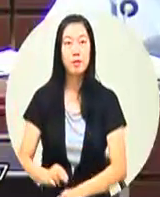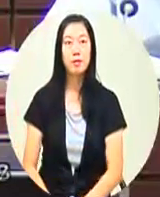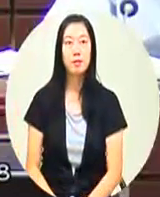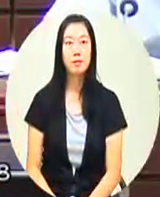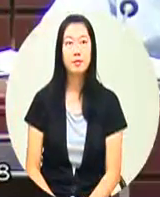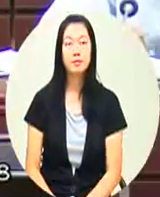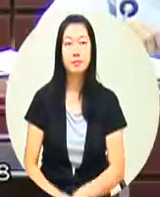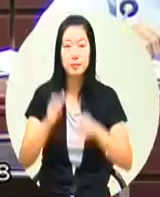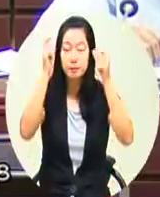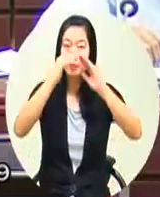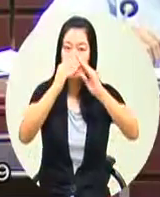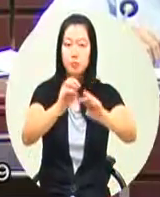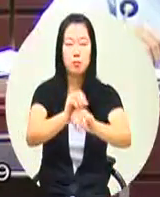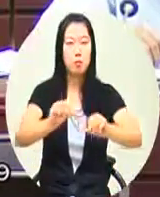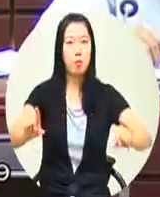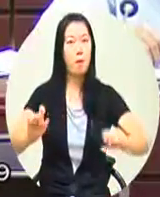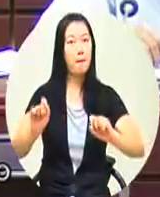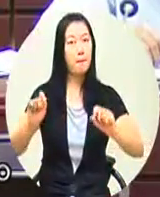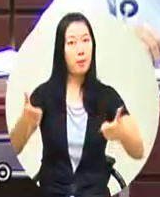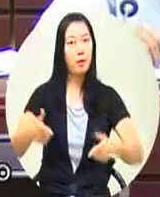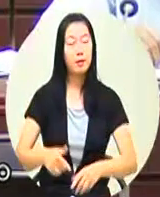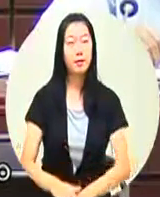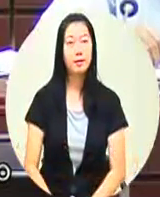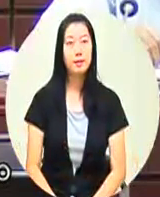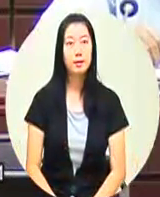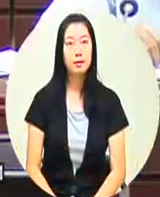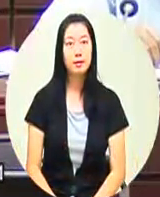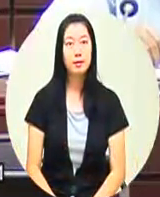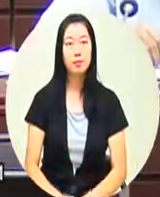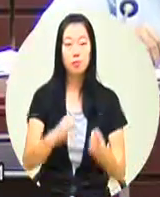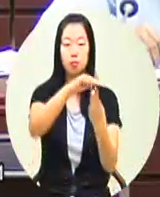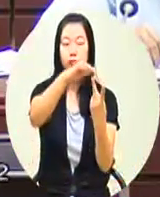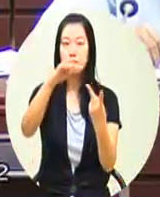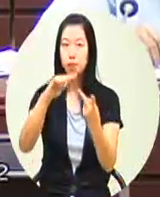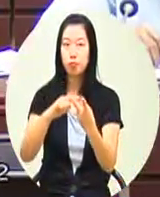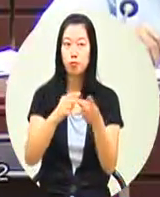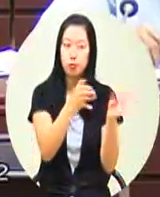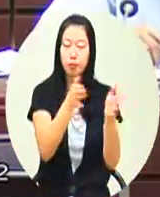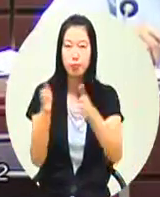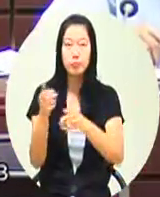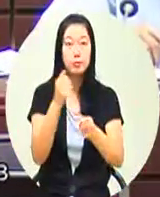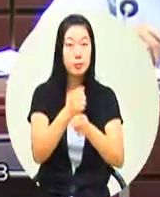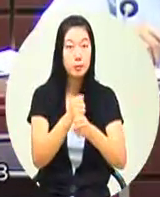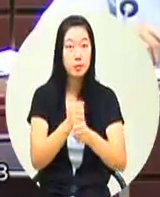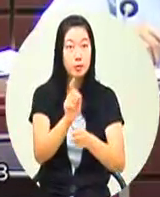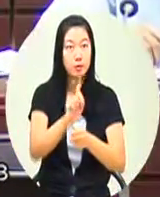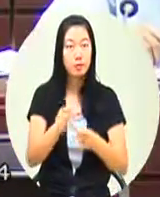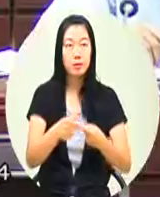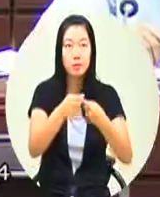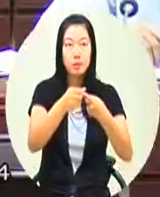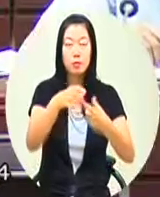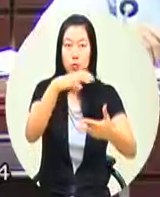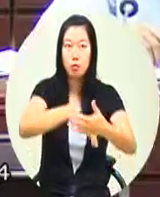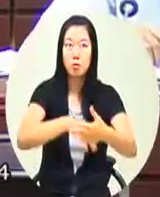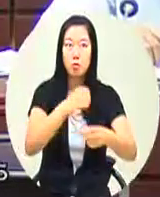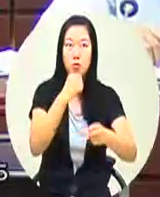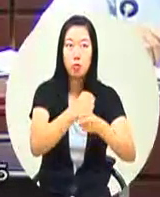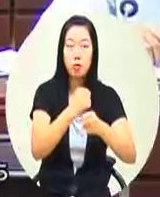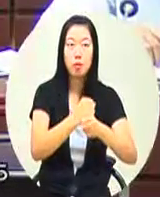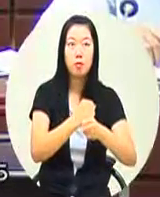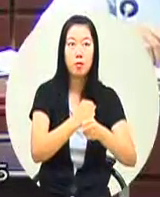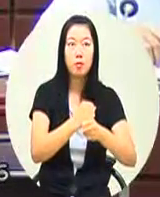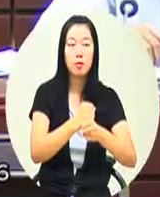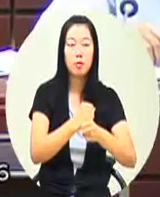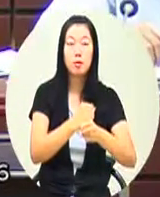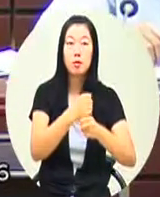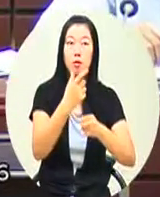地比较不一样，所以说我们从两个方面着手。 嗯。 第一个，我的农地里面有畜牧设施的，那我们开始种